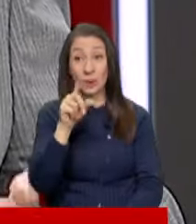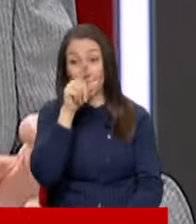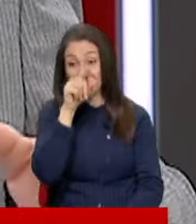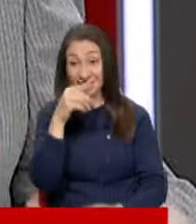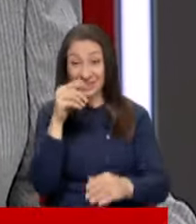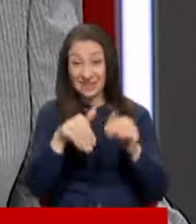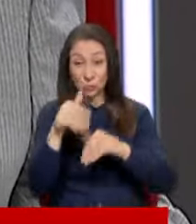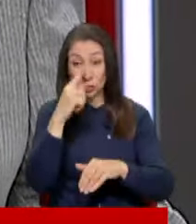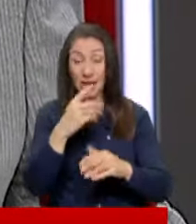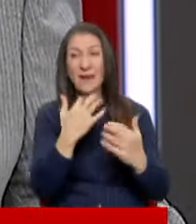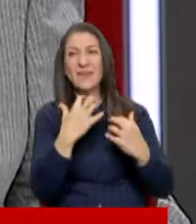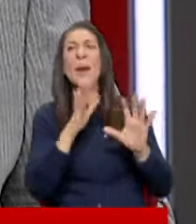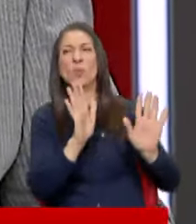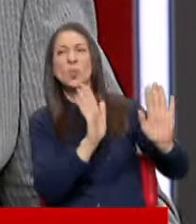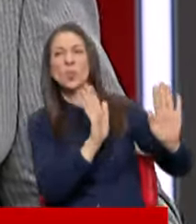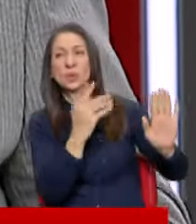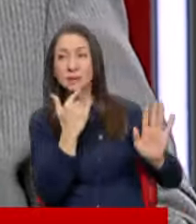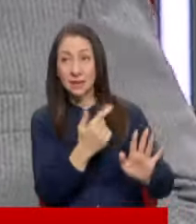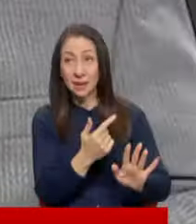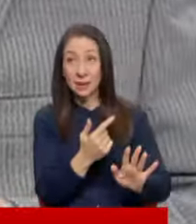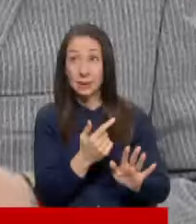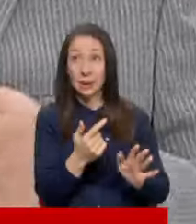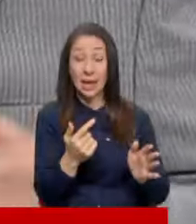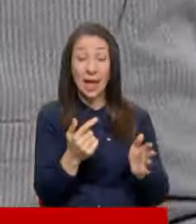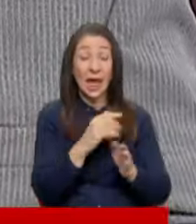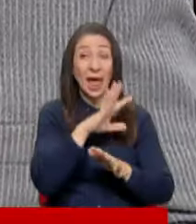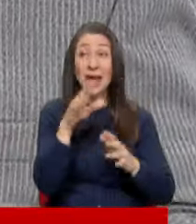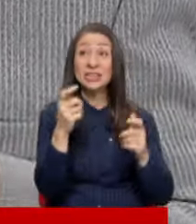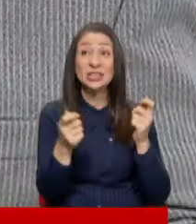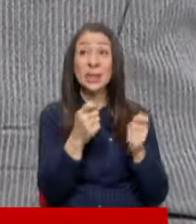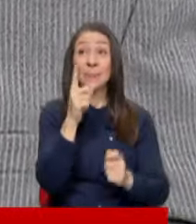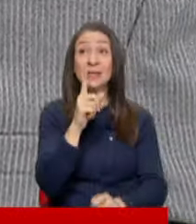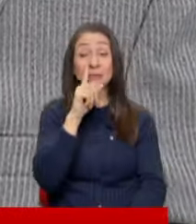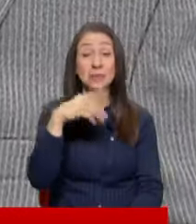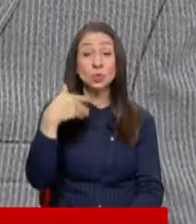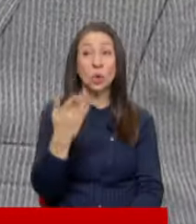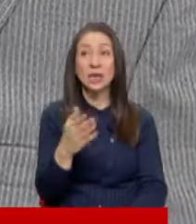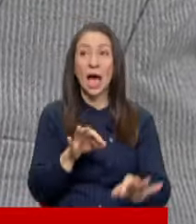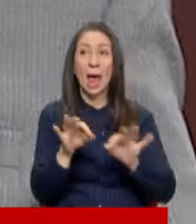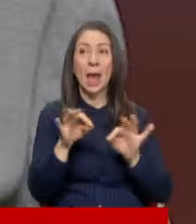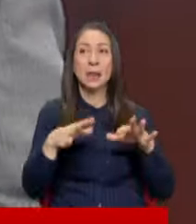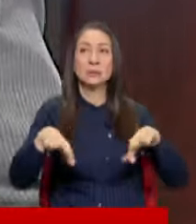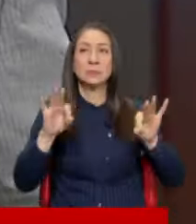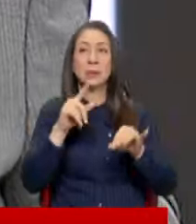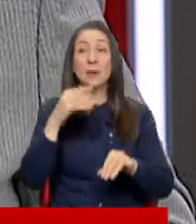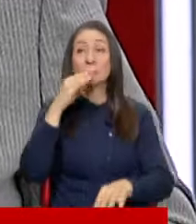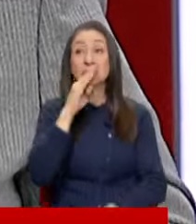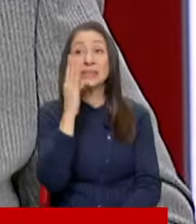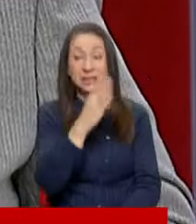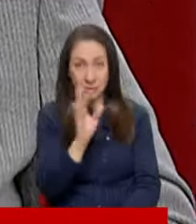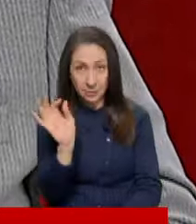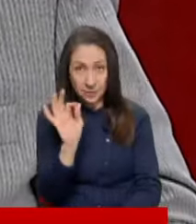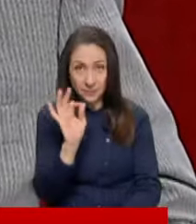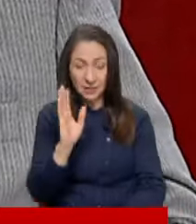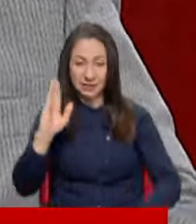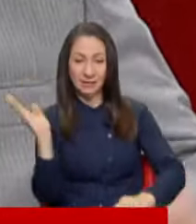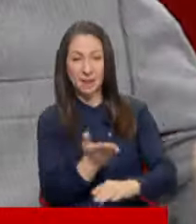seçimine kadar üzerimize gelme dediler yani her işleri 1 Nisan sonrasına ayarlandı bak Mısır'a gitti değil mi